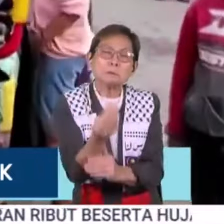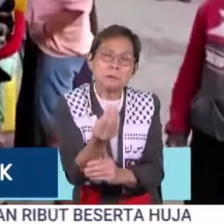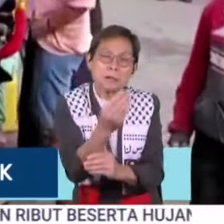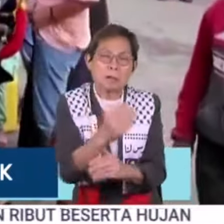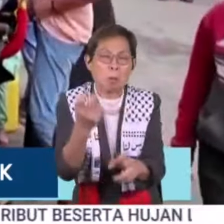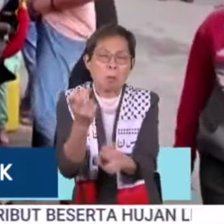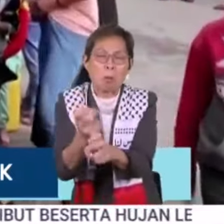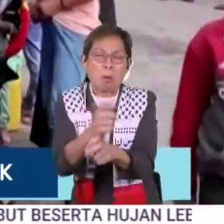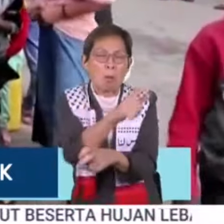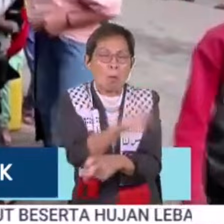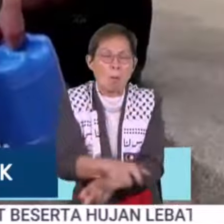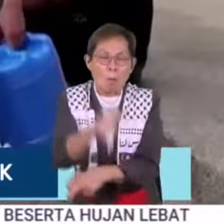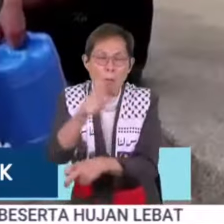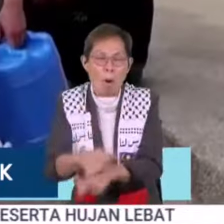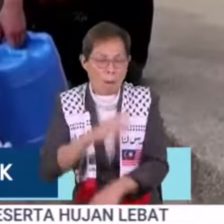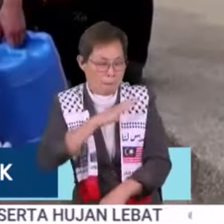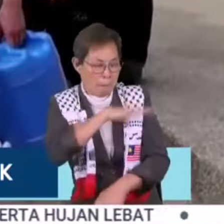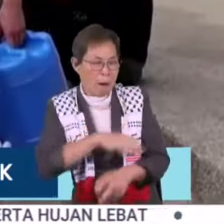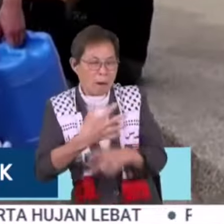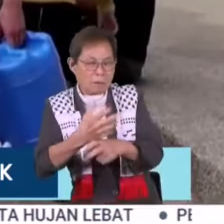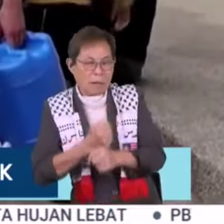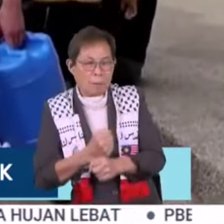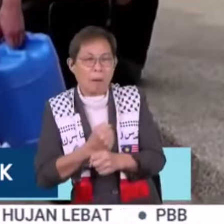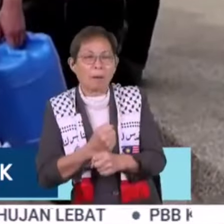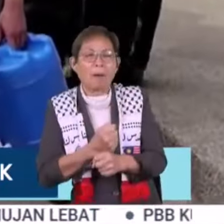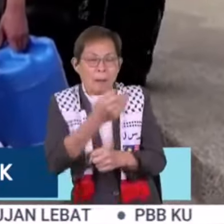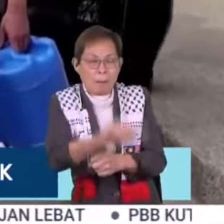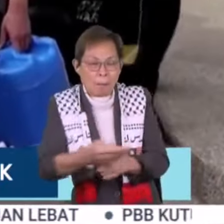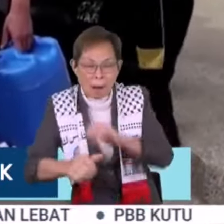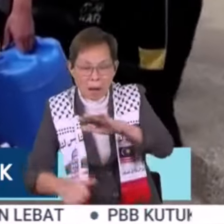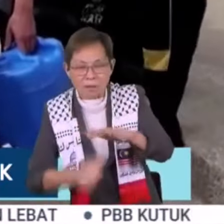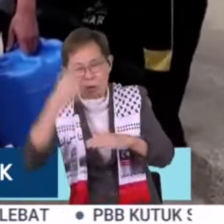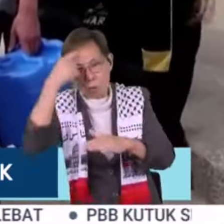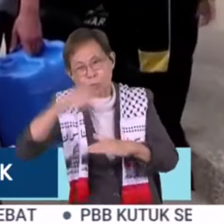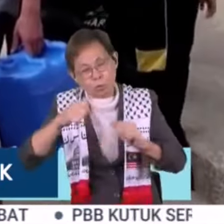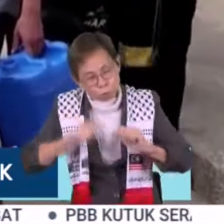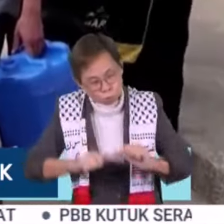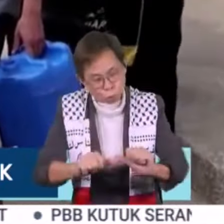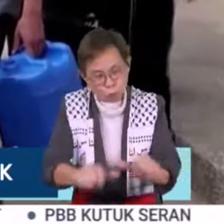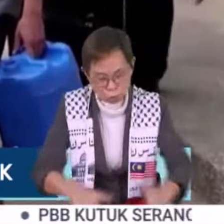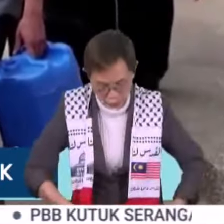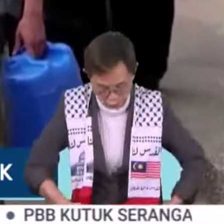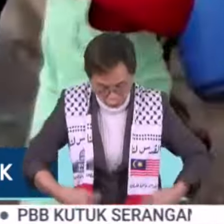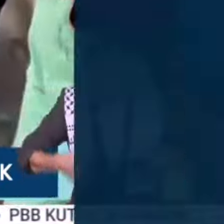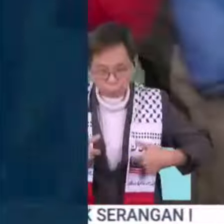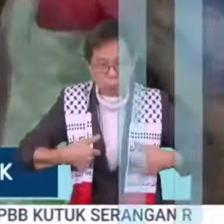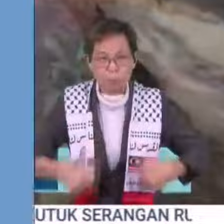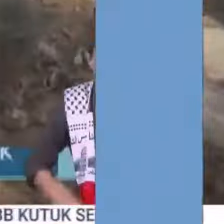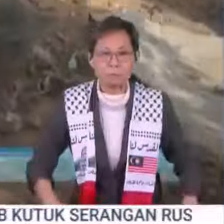selain menyukarkan penduduk wilayah tersebut mendapatkan keperluan asas untuk kelangsungan hidup.